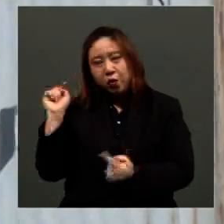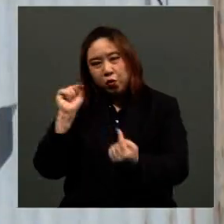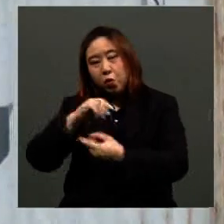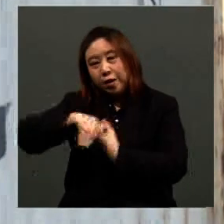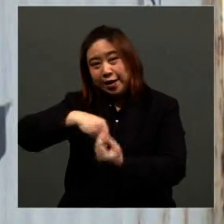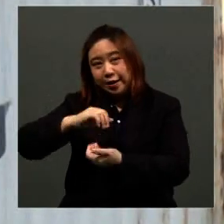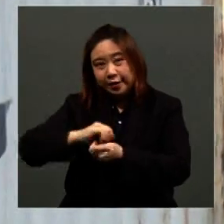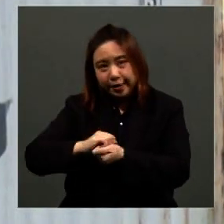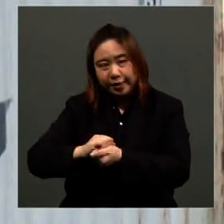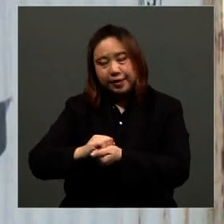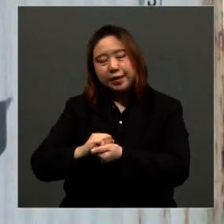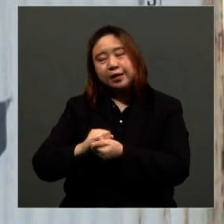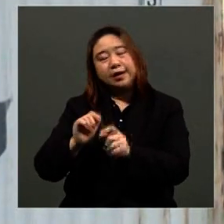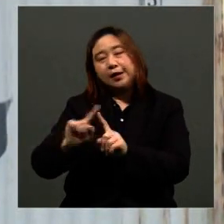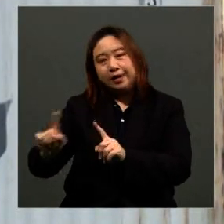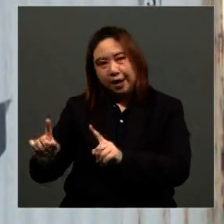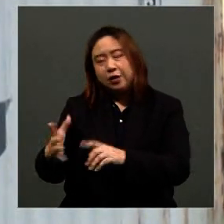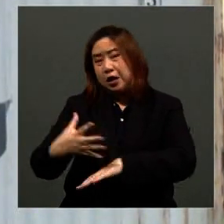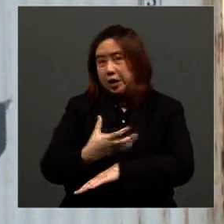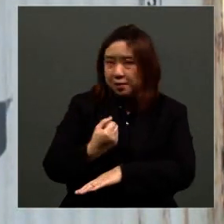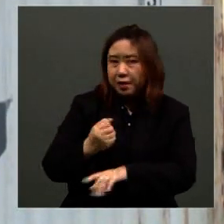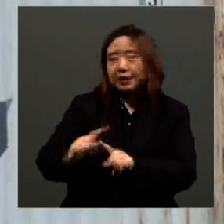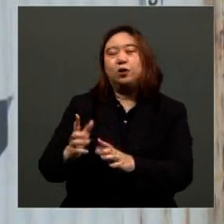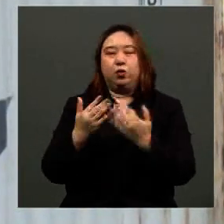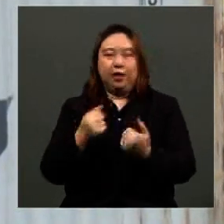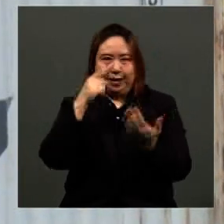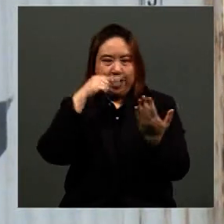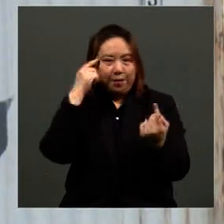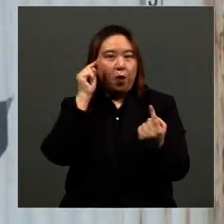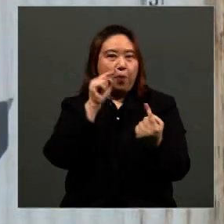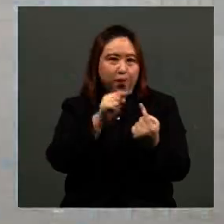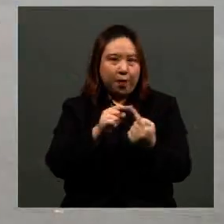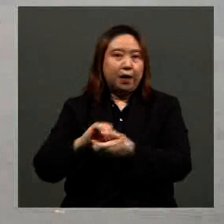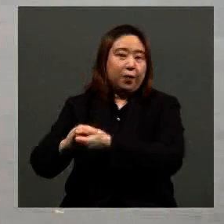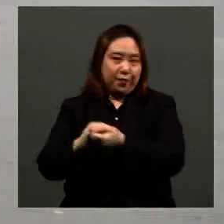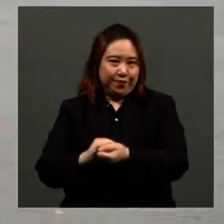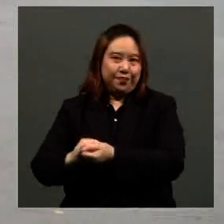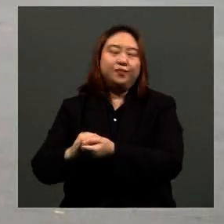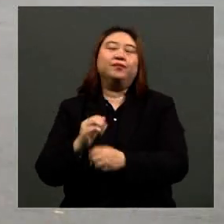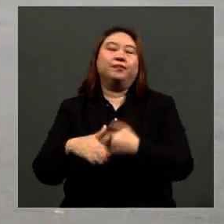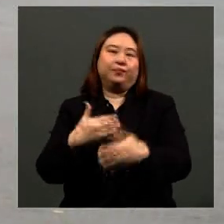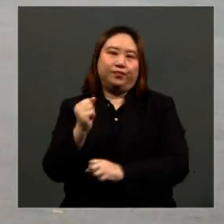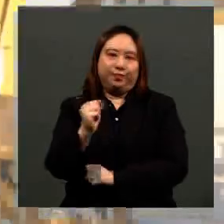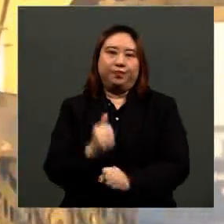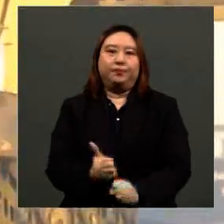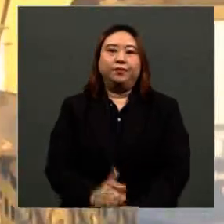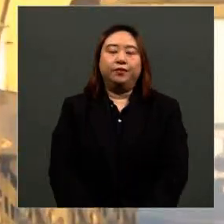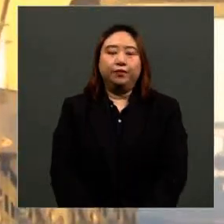เศรษฐกิจและเรื่องภูมิรัฐมาสตาเป้าหมายที่จะดำเนินความสัมพันธ์อย่างเข้มแข็งระหว่างไทยกับสหรัฐ